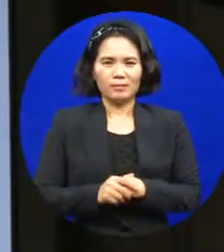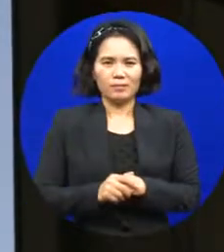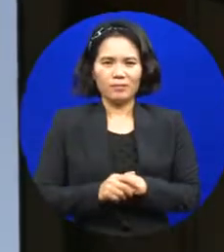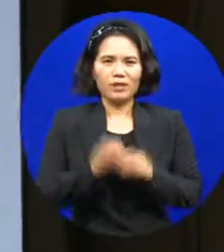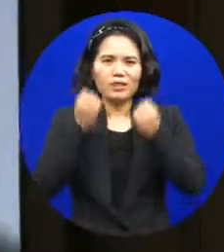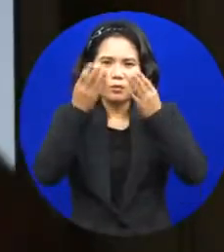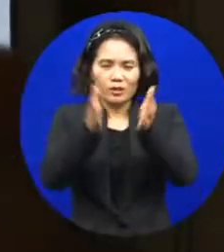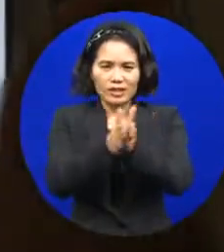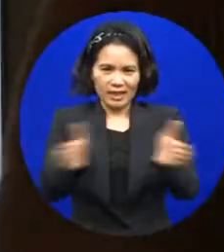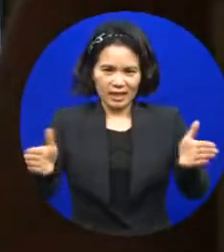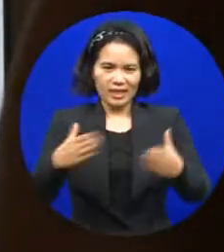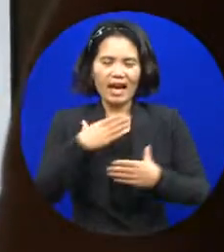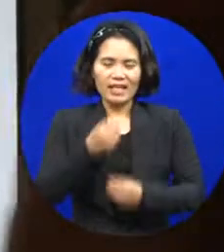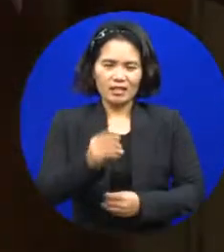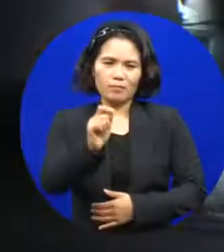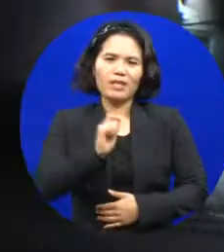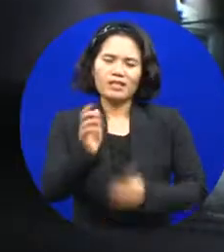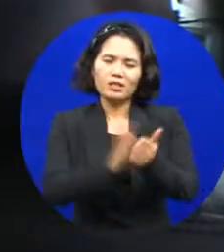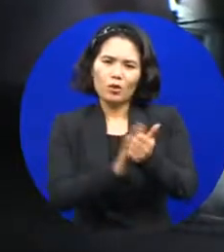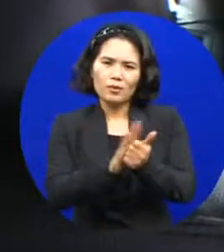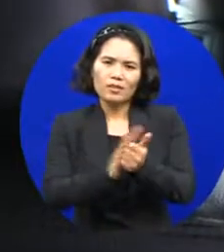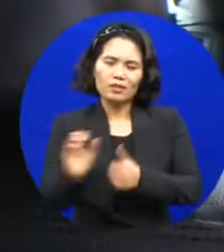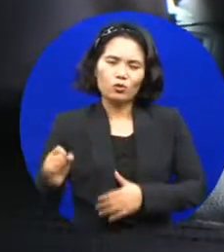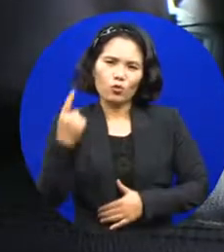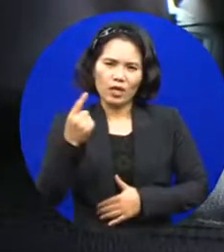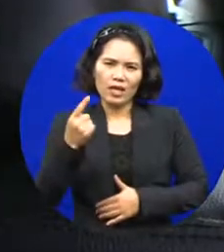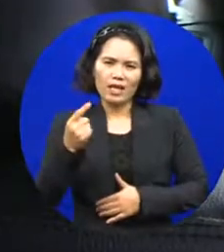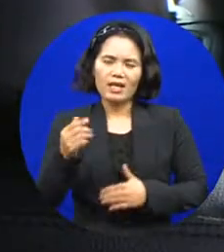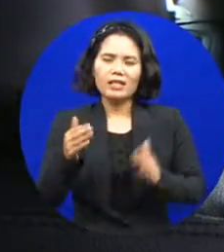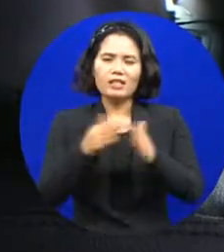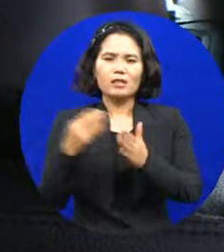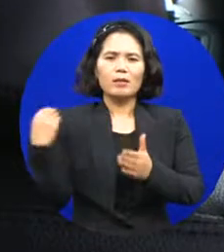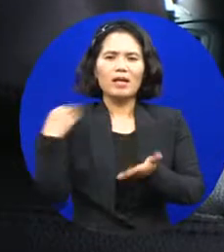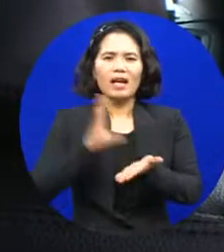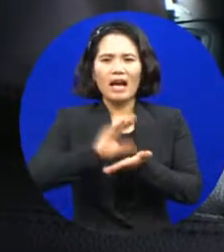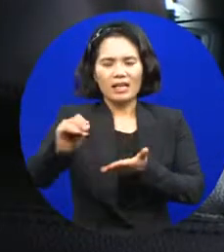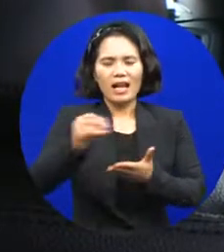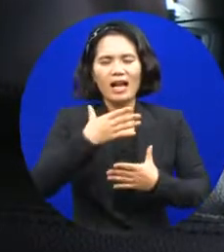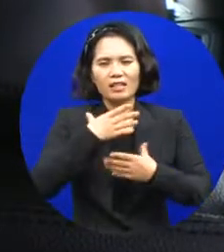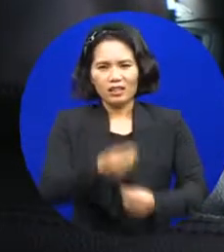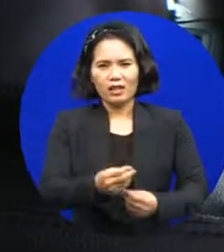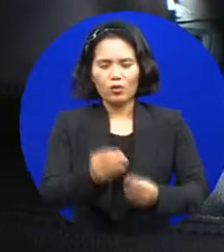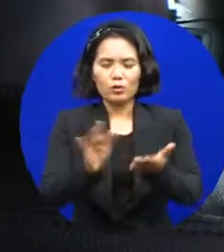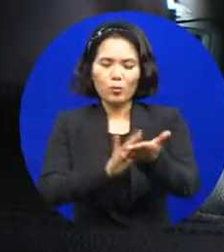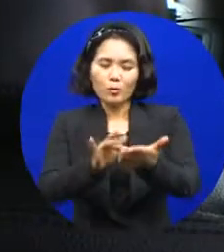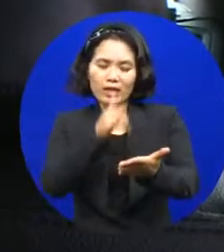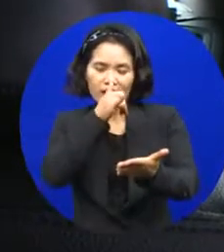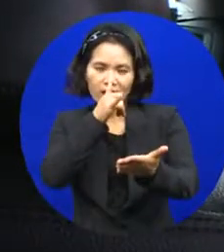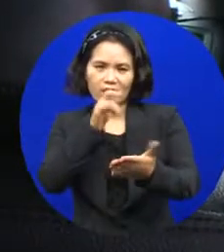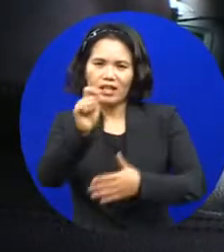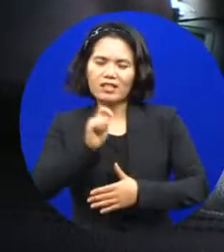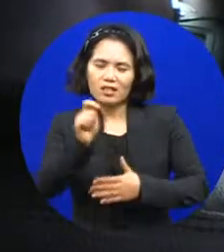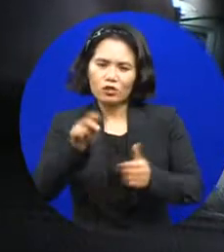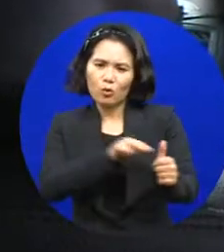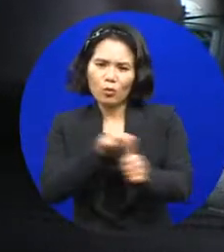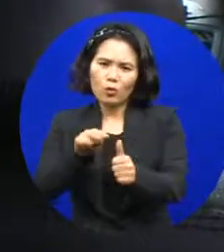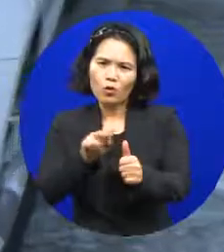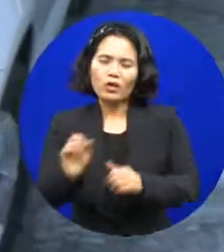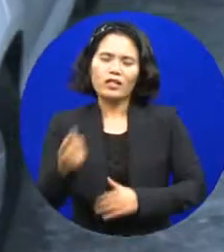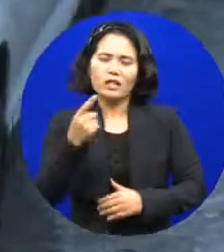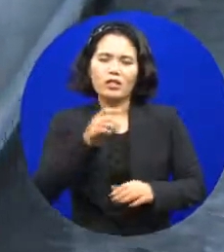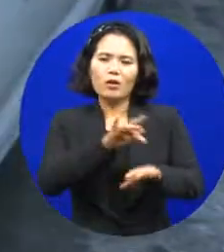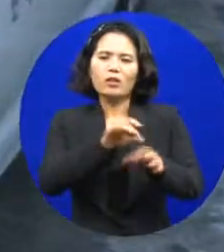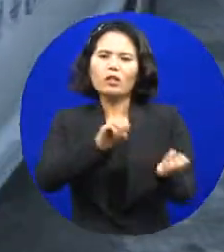수 있습니다. 새롭게 시행되는 안심택시 서비스를 통해 귀갓길 안전도 높이고 스마트폰에 표시되는 택시 정보